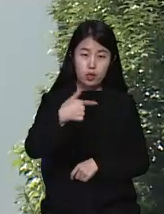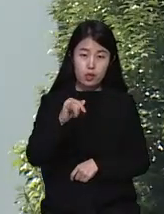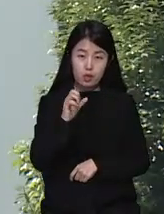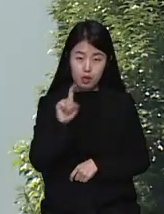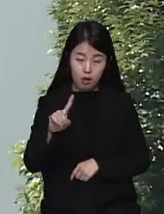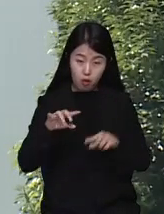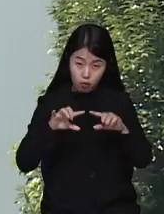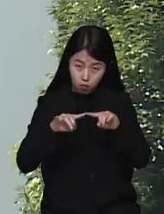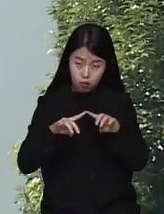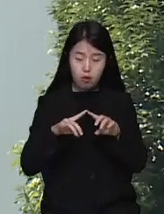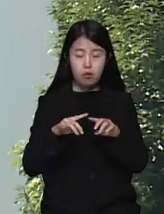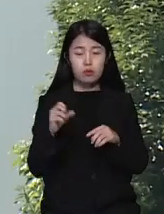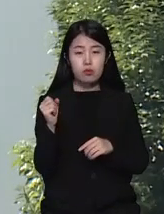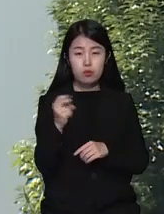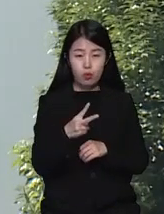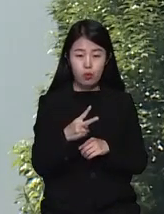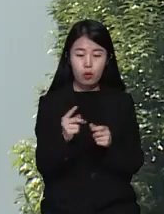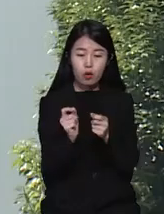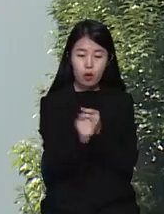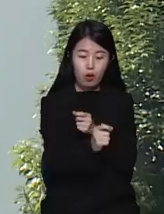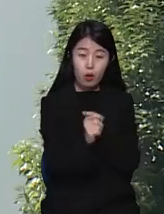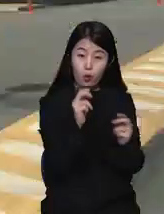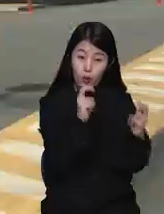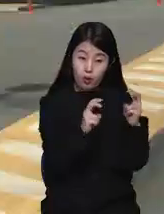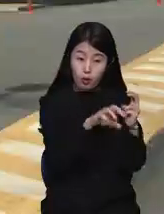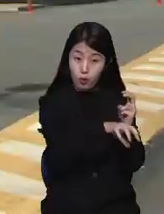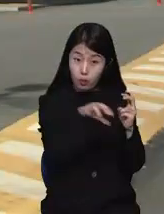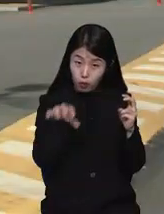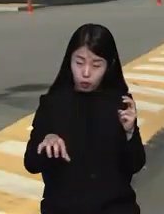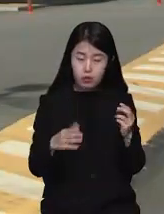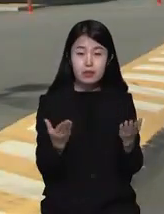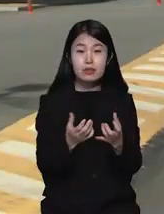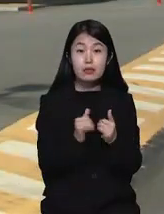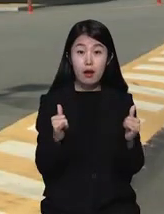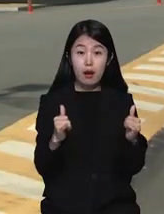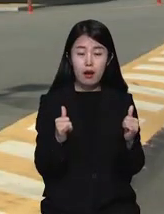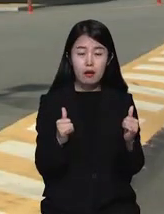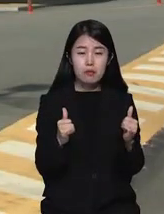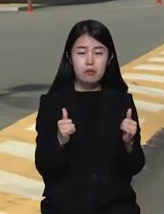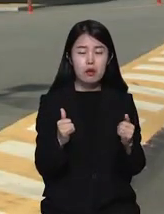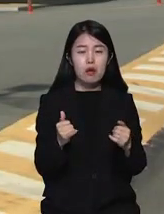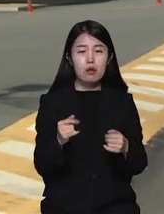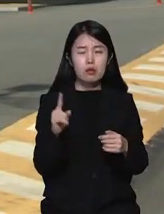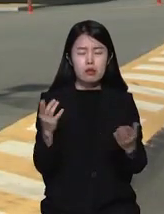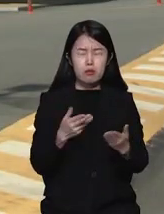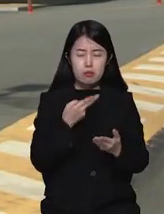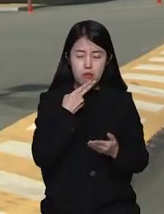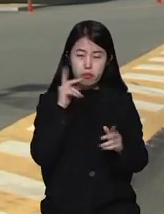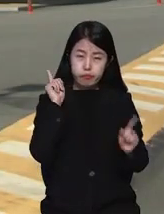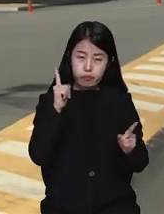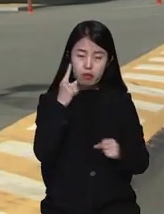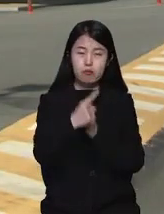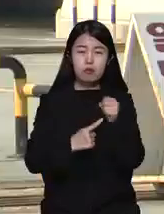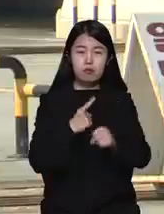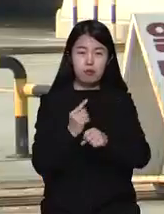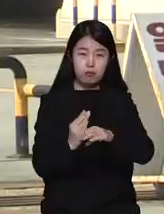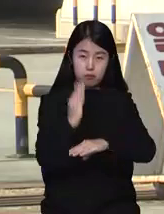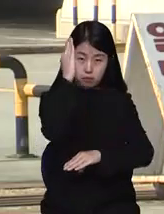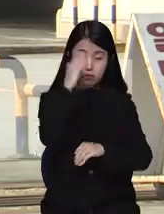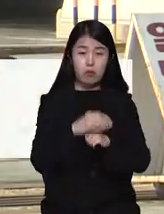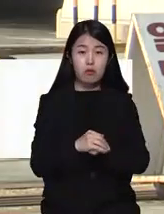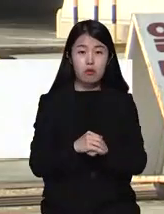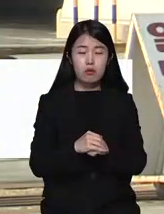그 자회사 위니아전자 매뉴팩처링의 경우는 노동자들이 출근하지 않은 지 1년여가 됐습니다. 임금도